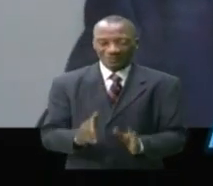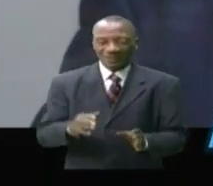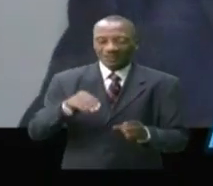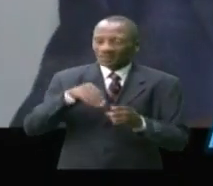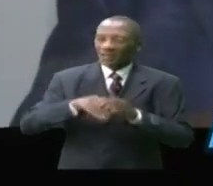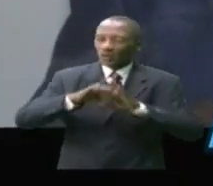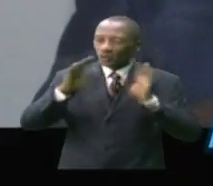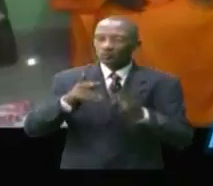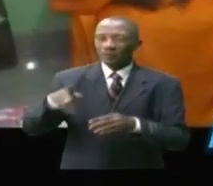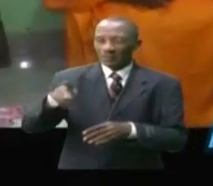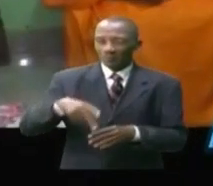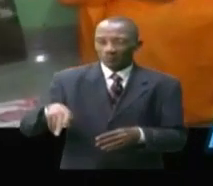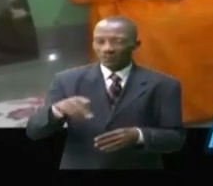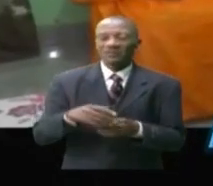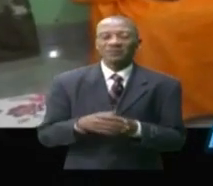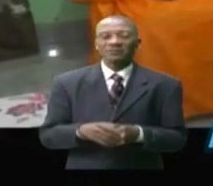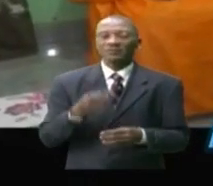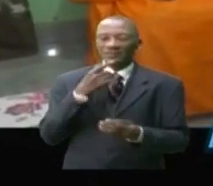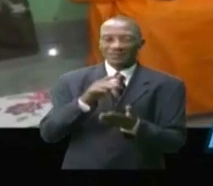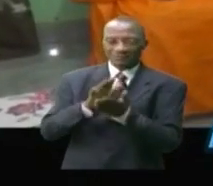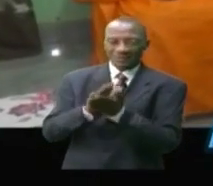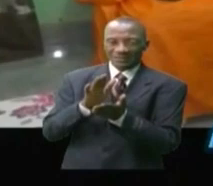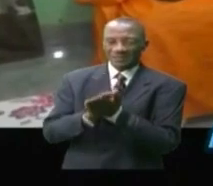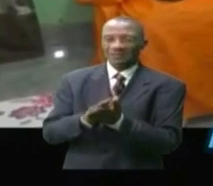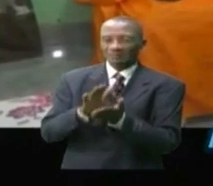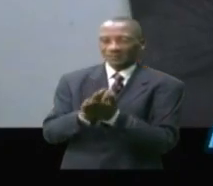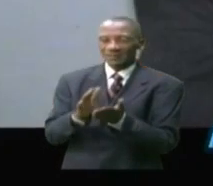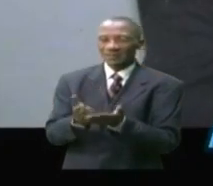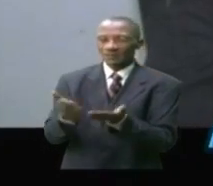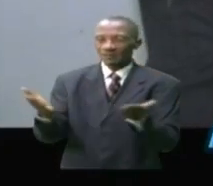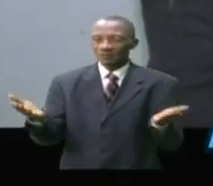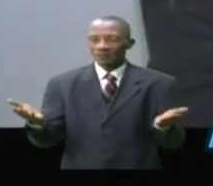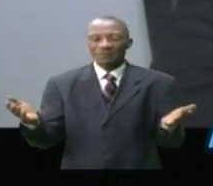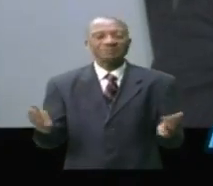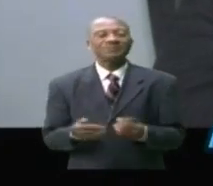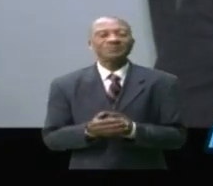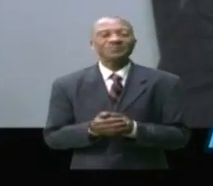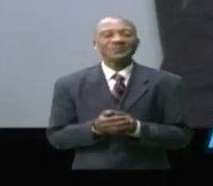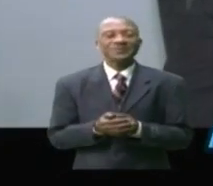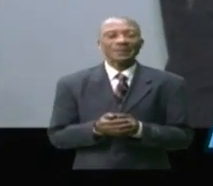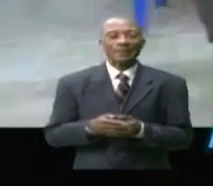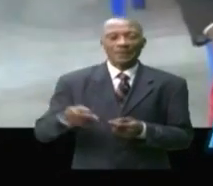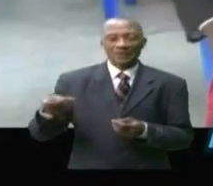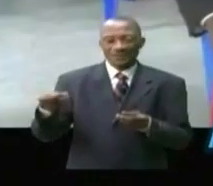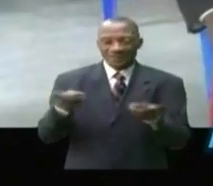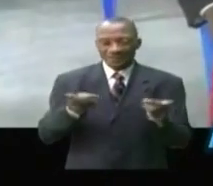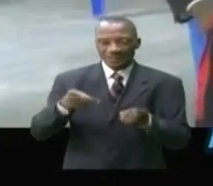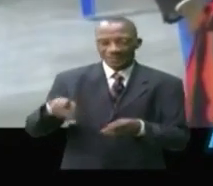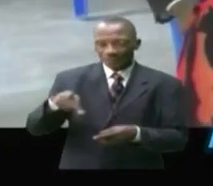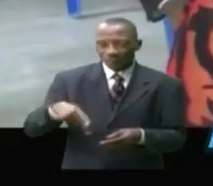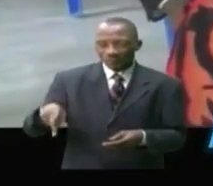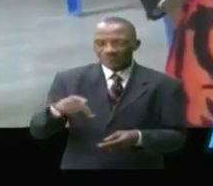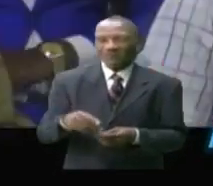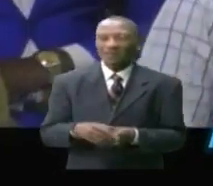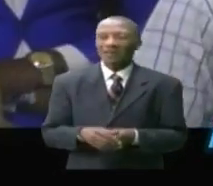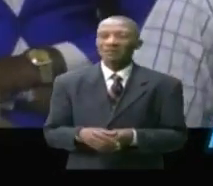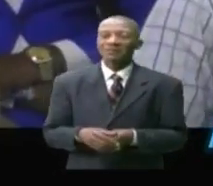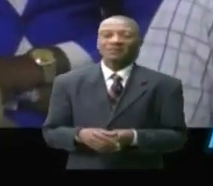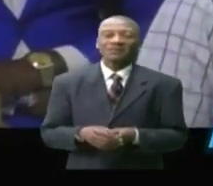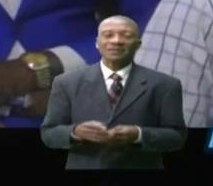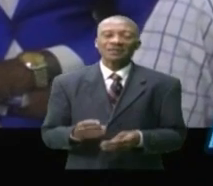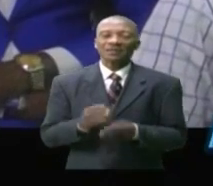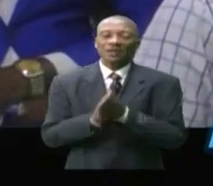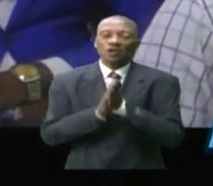nationale de sécurité sociale. Le directeur provincial AI de la CNSS Kassai Oriental, Erasme Mbouya, a souhaité un mandat fructueux,